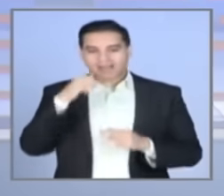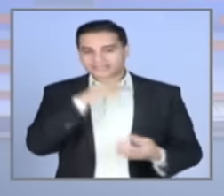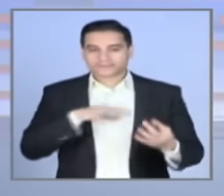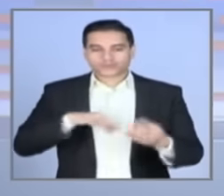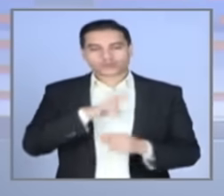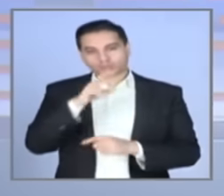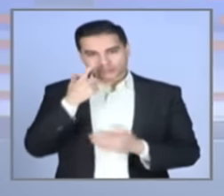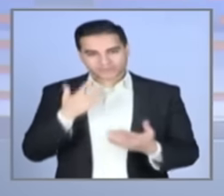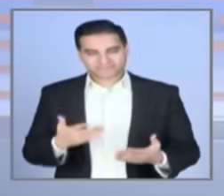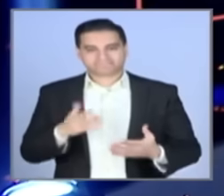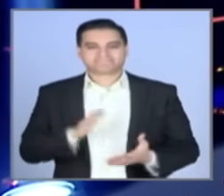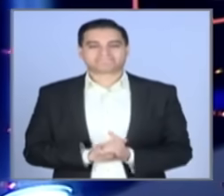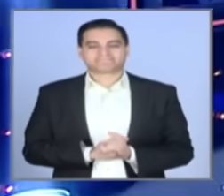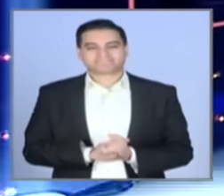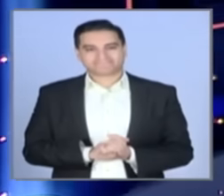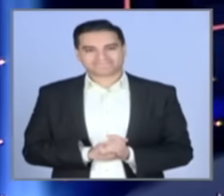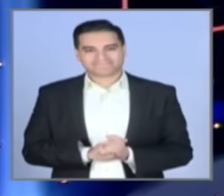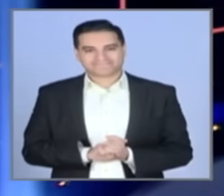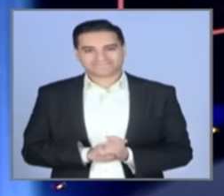موسيقى، والسؤال هو